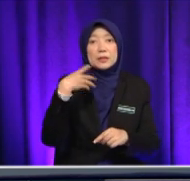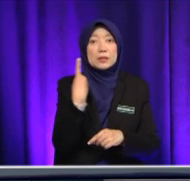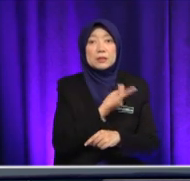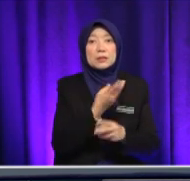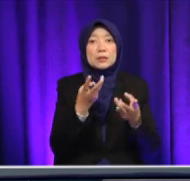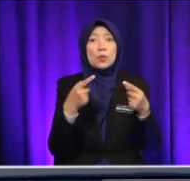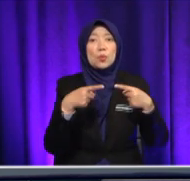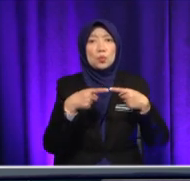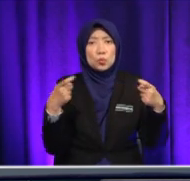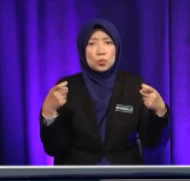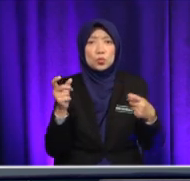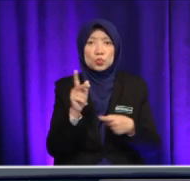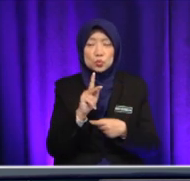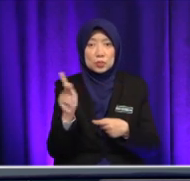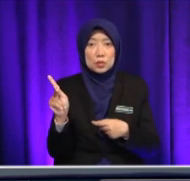putuskan ataupun kita nak